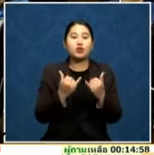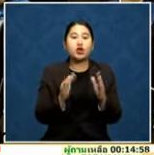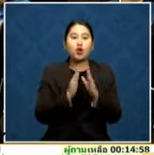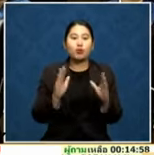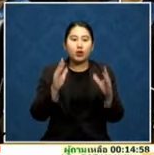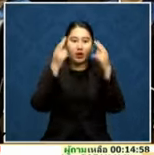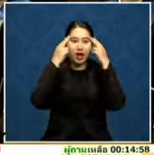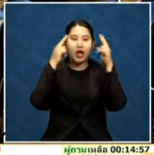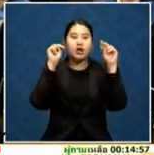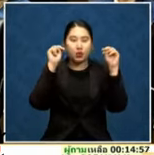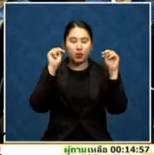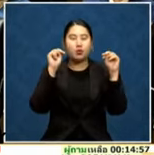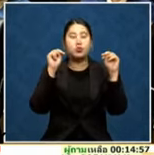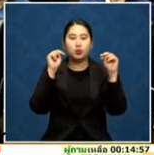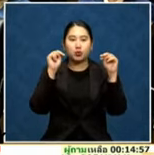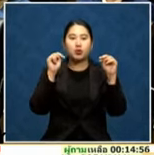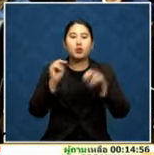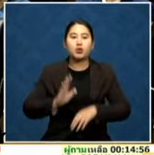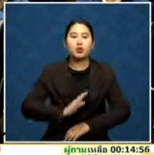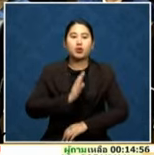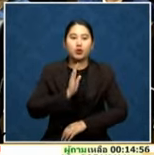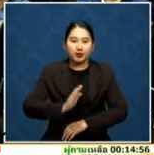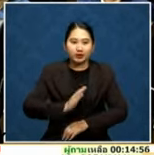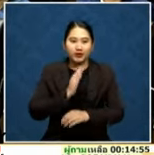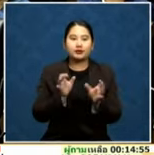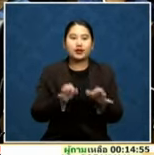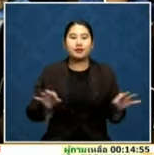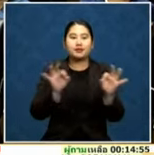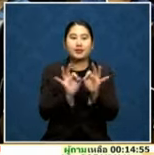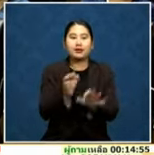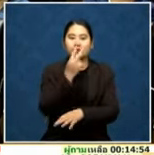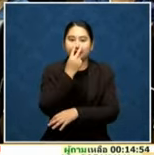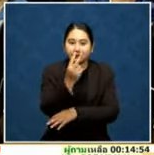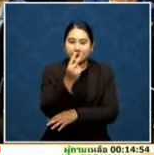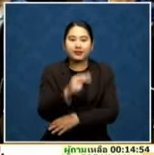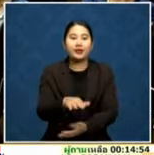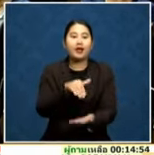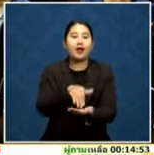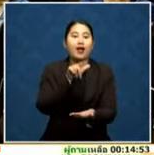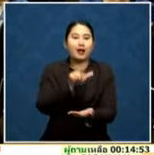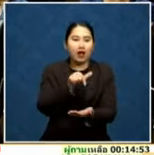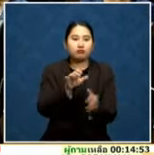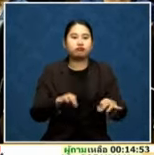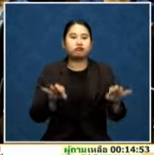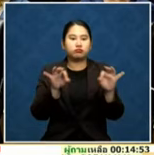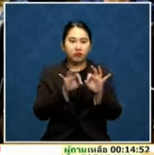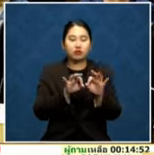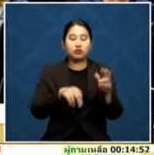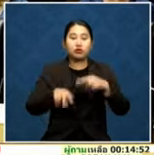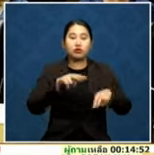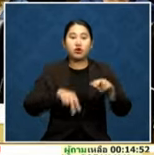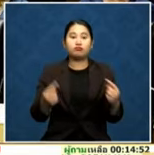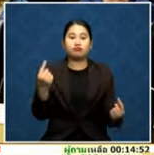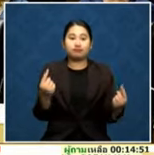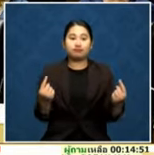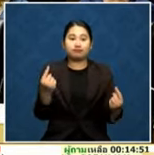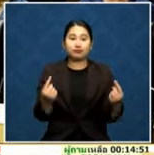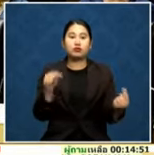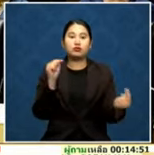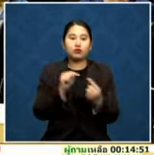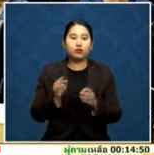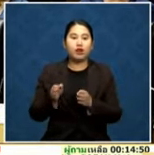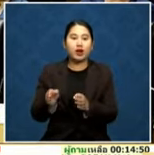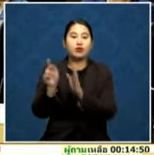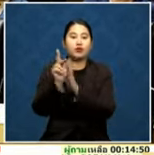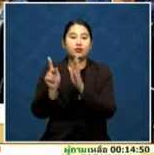ยอุตสาหเห็นคุณค่าขสภาพพูแนราศาดอนยคงยืดถือหลกของการตวสอบถ่วงดุลจฝ่ายนิติ